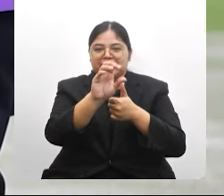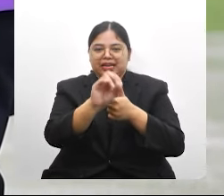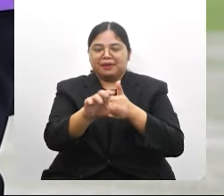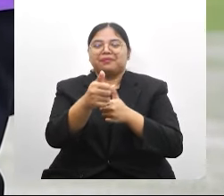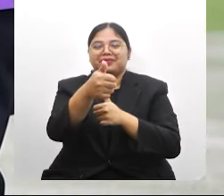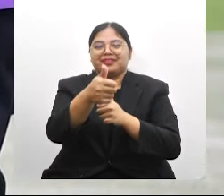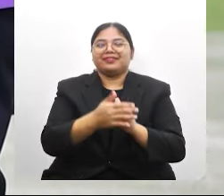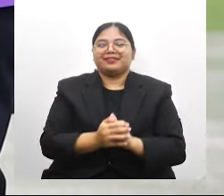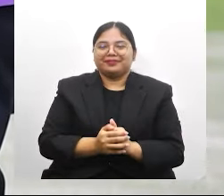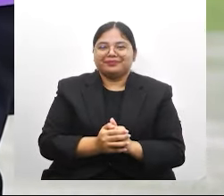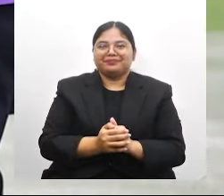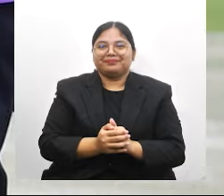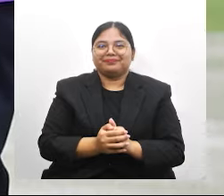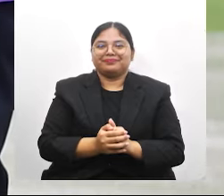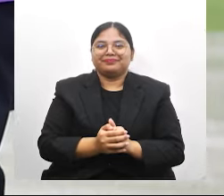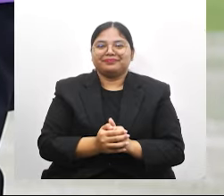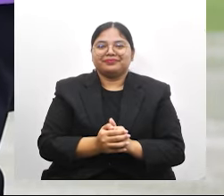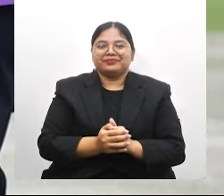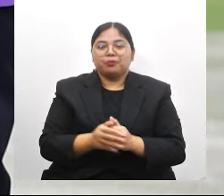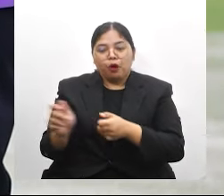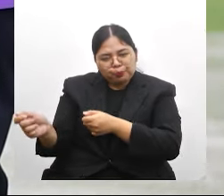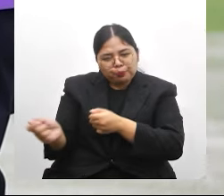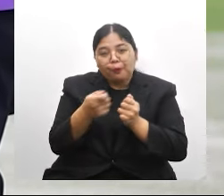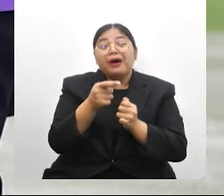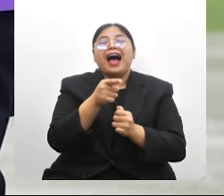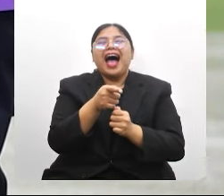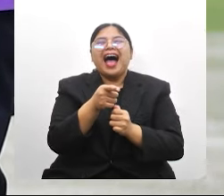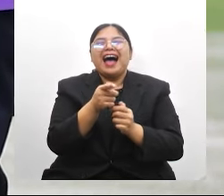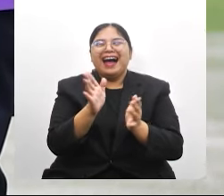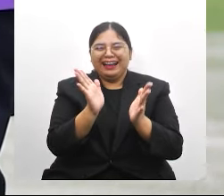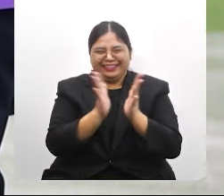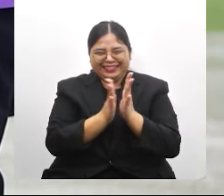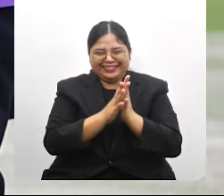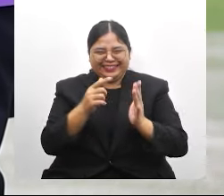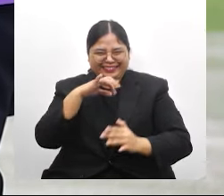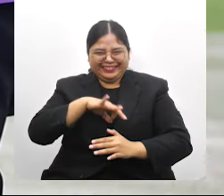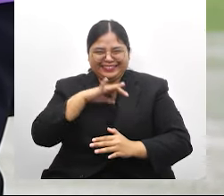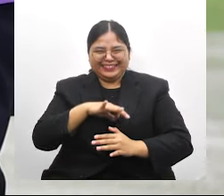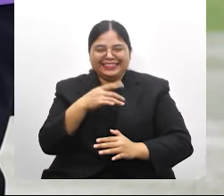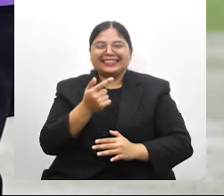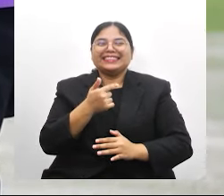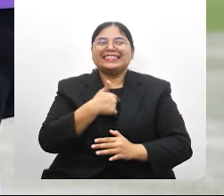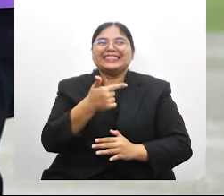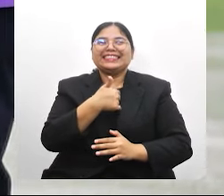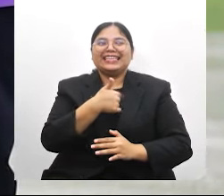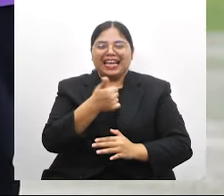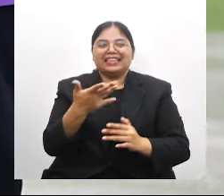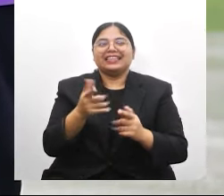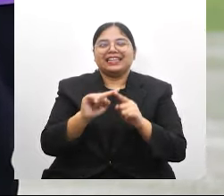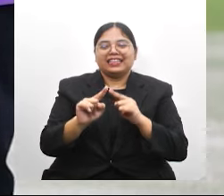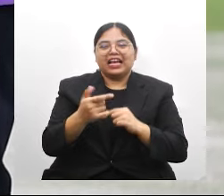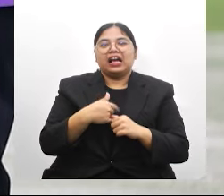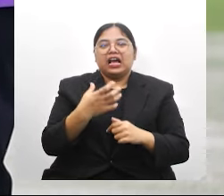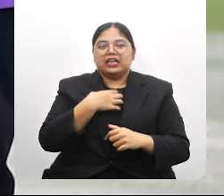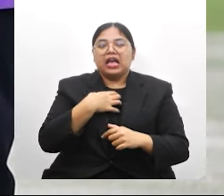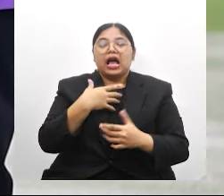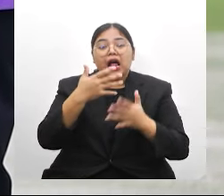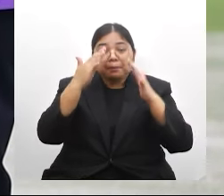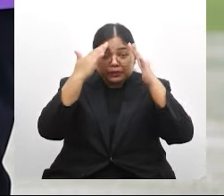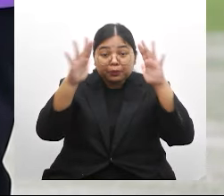ลงหลุมถพผมแนะนำครับอพอลงหลุมปุ๊บเราก็จะดีใจกับกับนายด้วยครับกับนายด้วยนะคะโอเคค่ะแล้วอยากให้น้องๆเล่าถึง